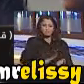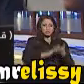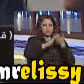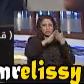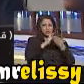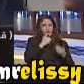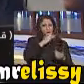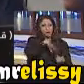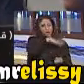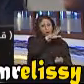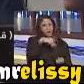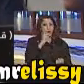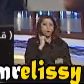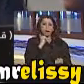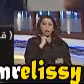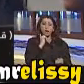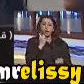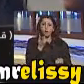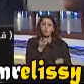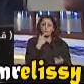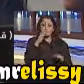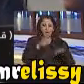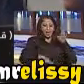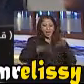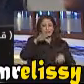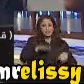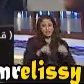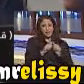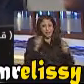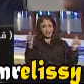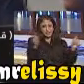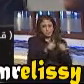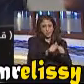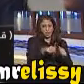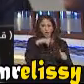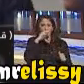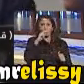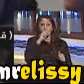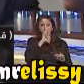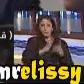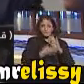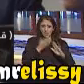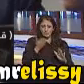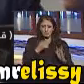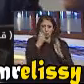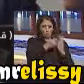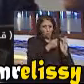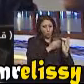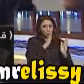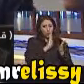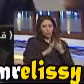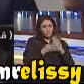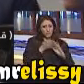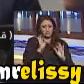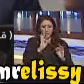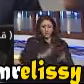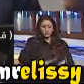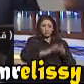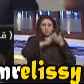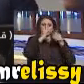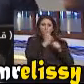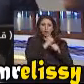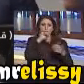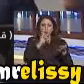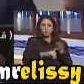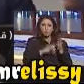يحل مشاكل الناس عشان يبقى العدالة الاجتماعية مش حبر على ورق. شكرا يا عم حلمي. شكوى جات لي كمان من اهالي قارة